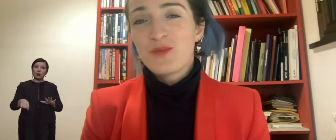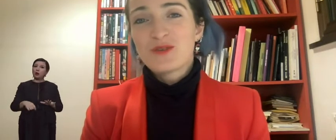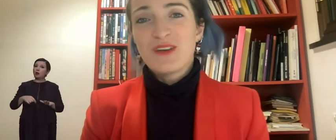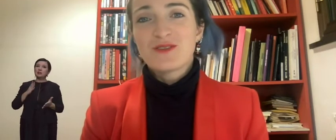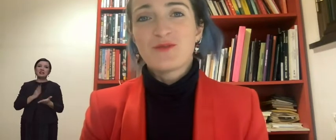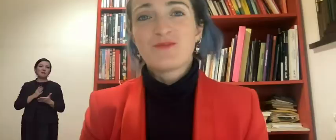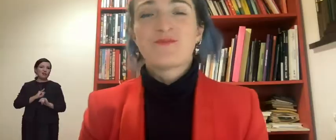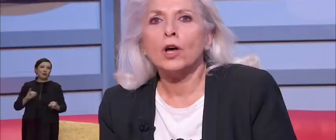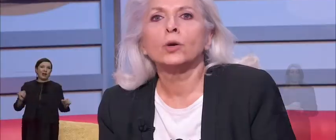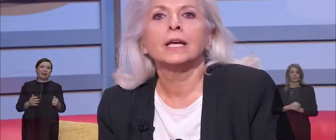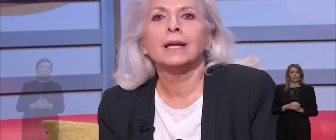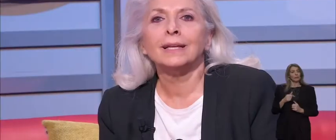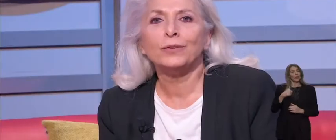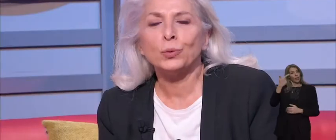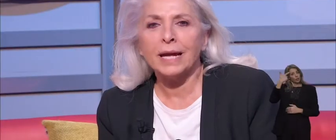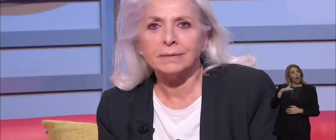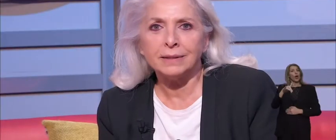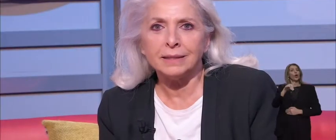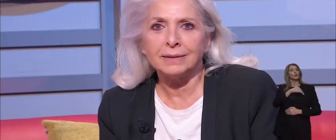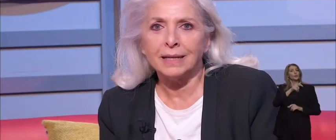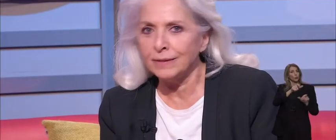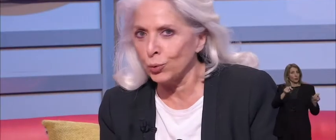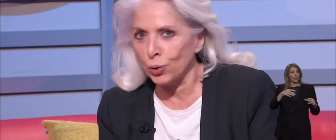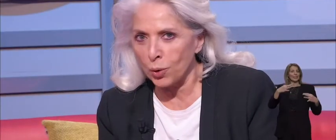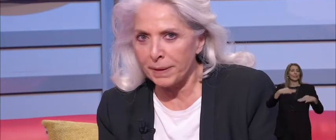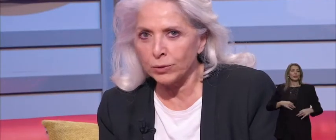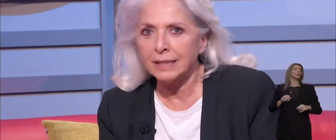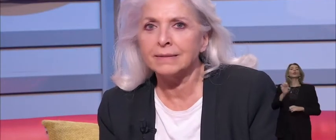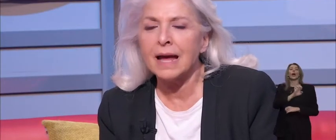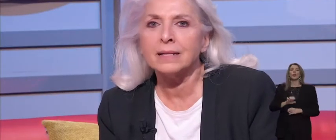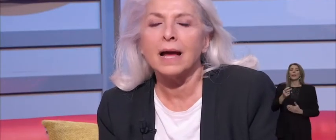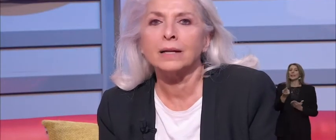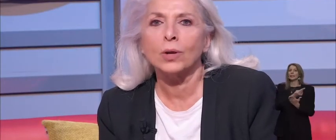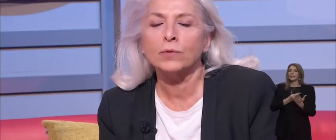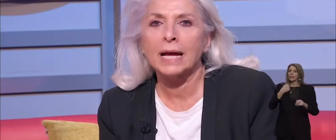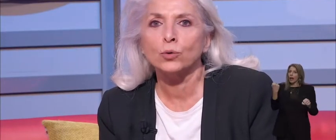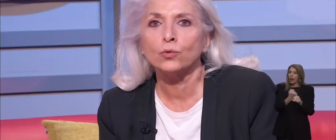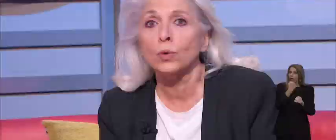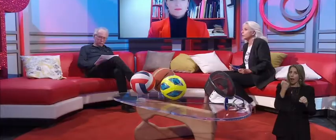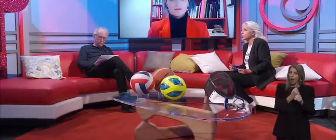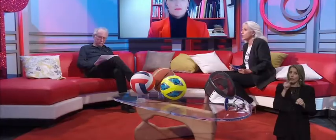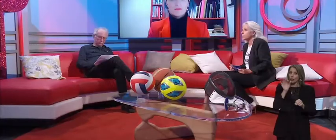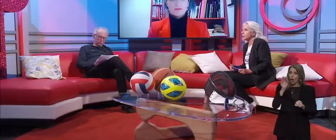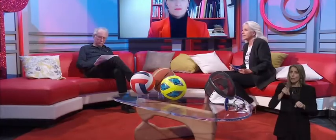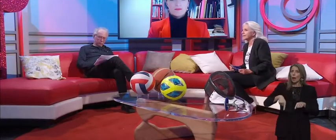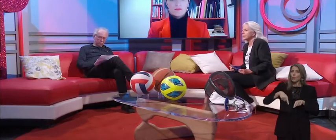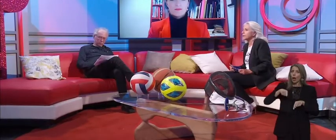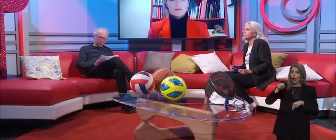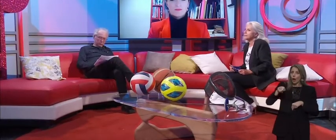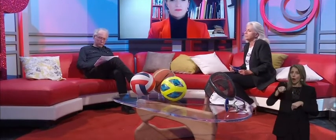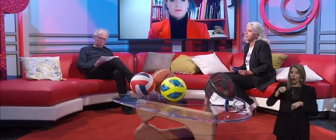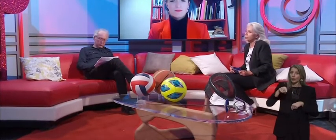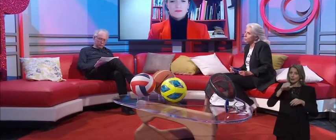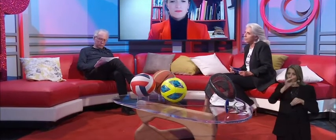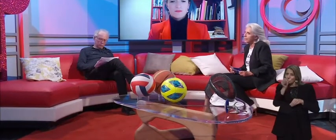non ho più smesso. So che gli studenti dell'Istituto Europeo di Design hanno lavorato sulle tue protesi la